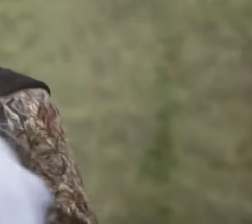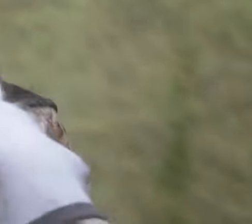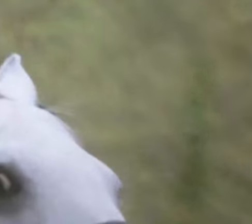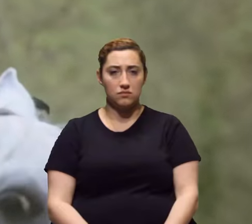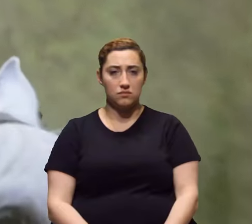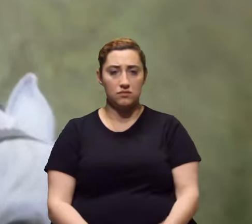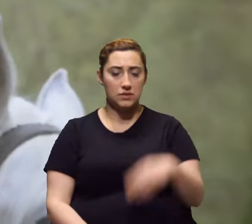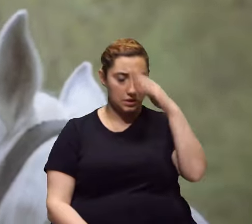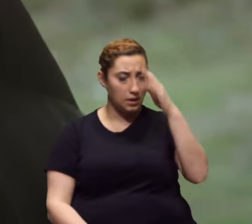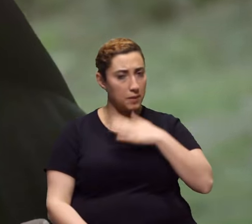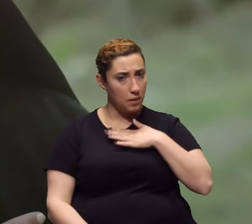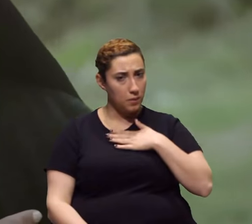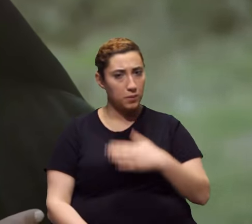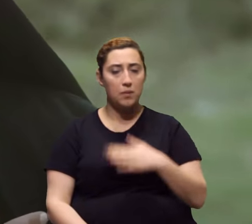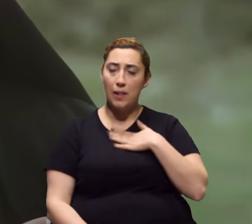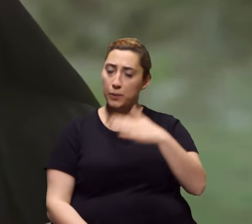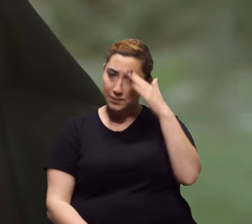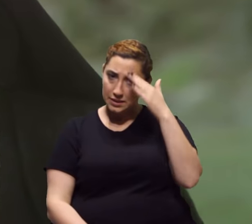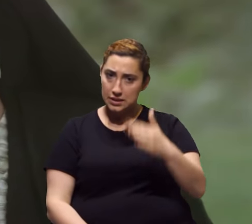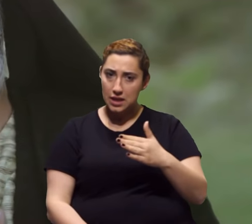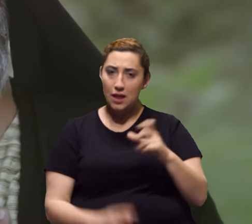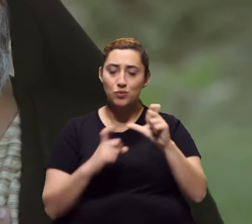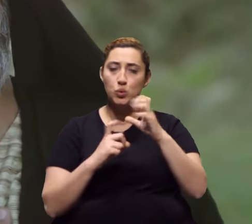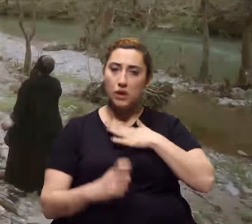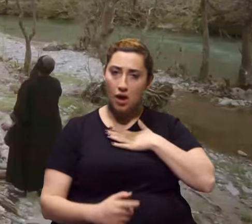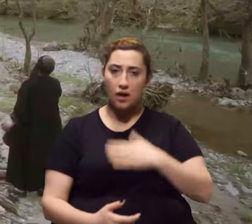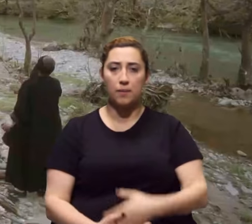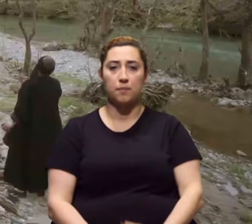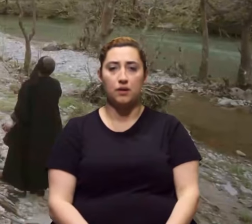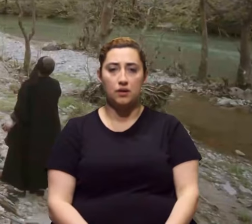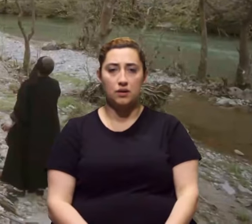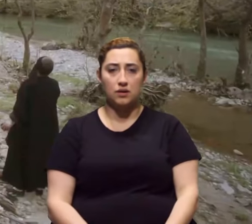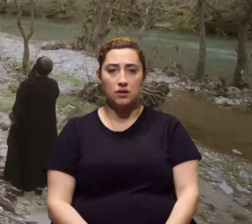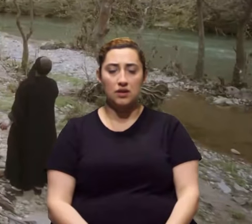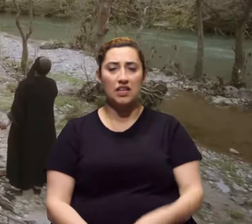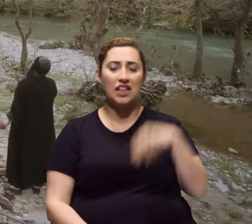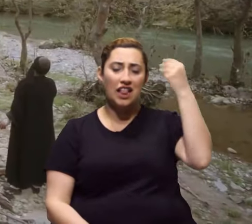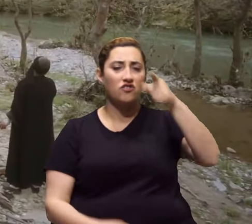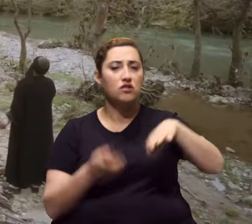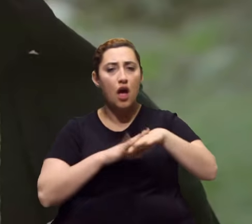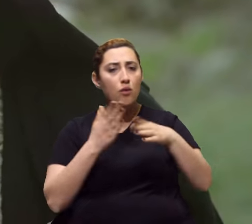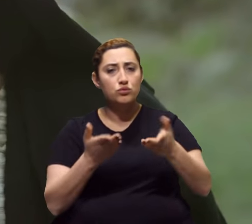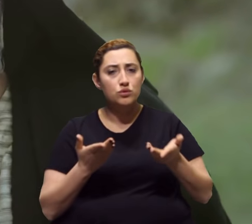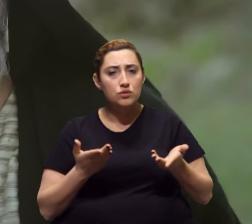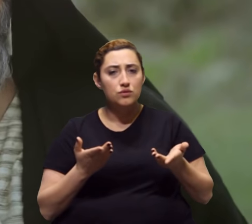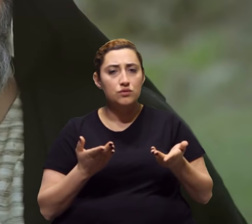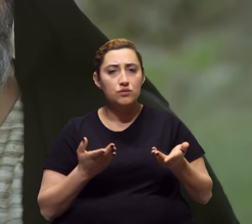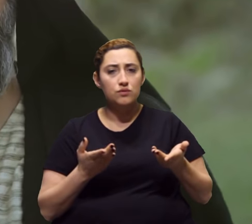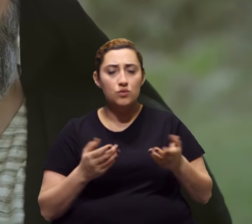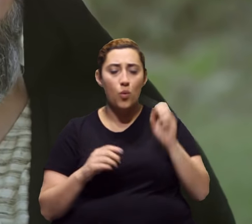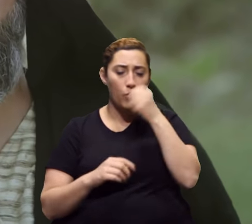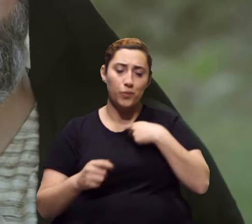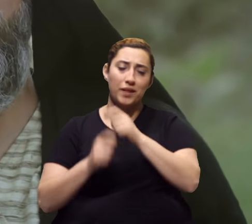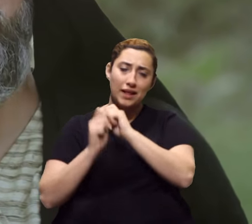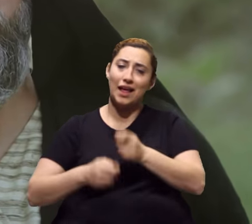adam var. Esselamu aleyküm. Aleyküm selam sultanım. Derviş neylersin?